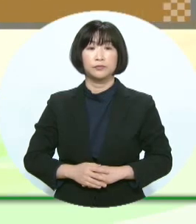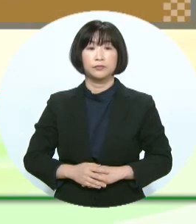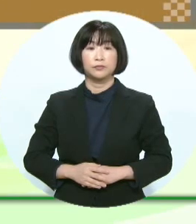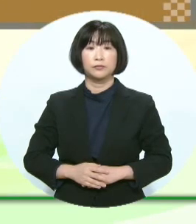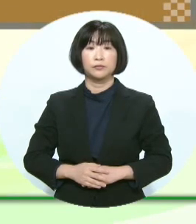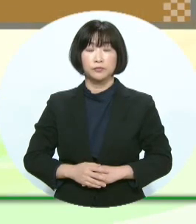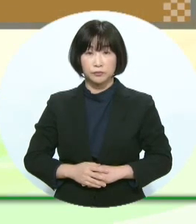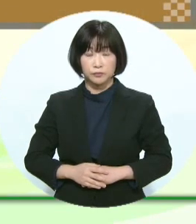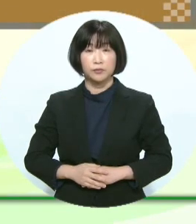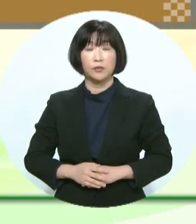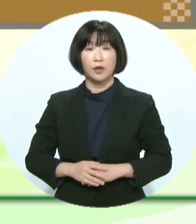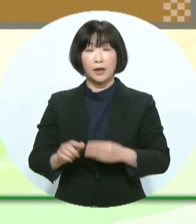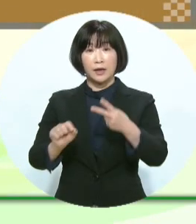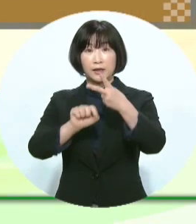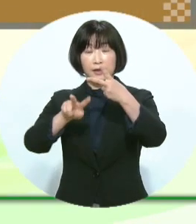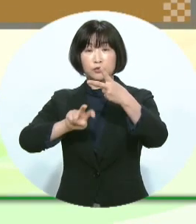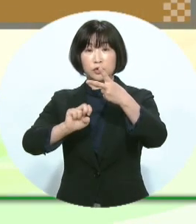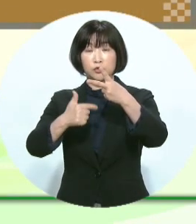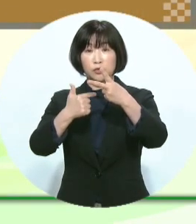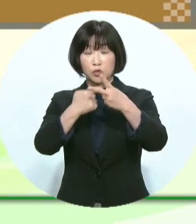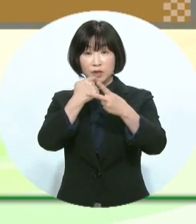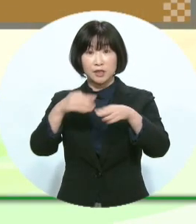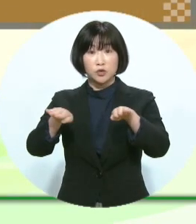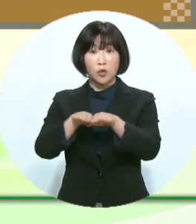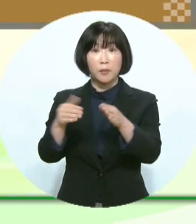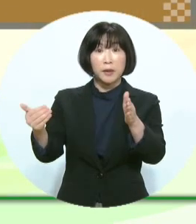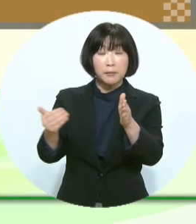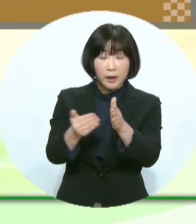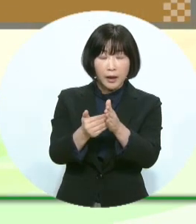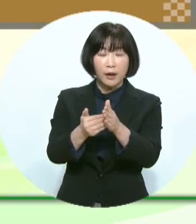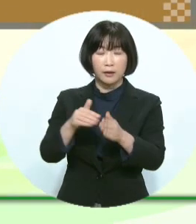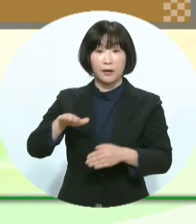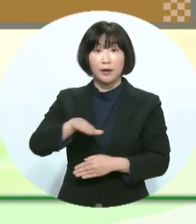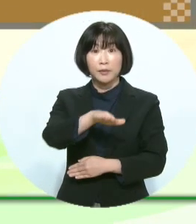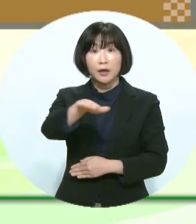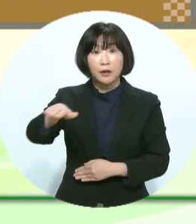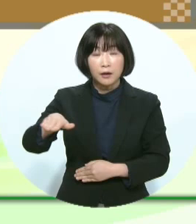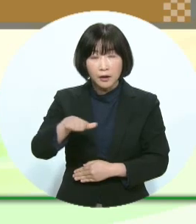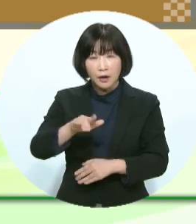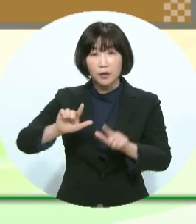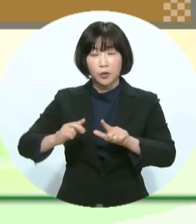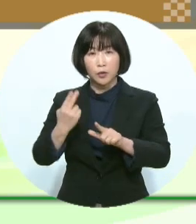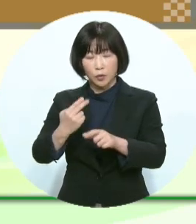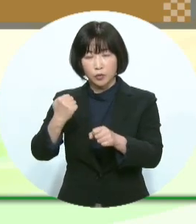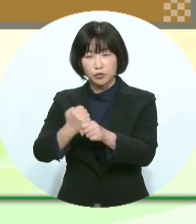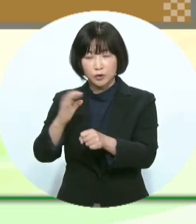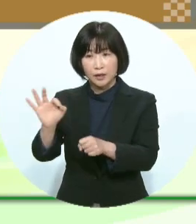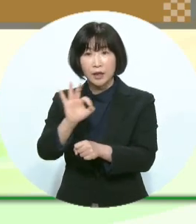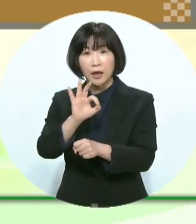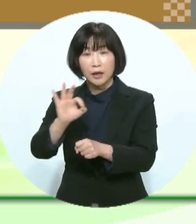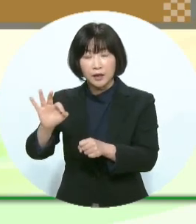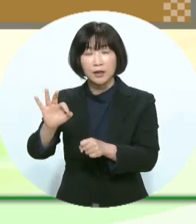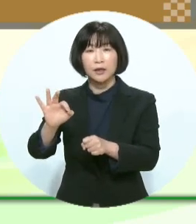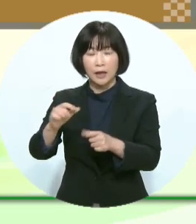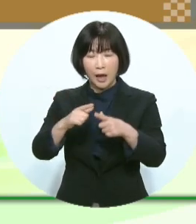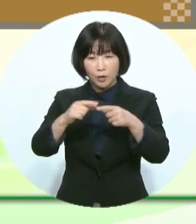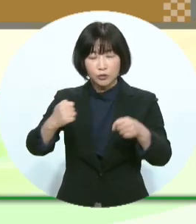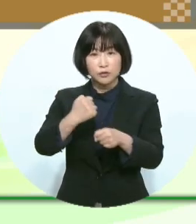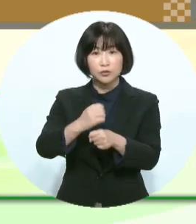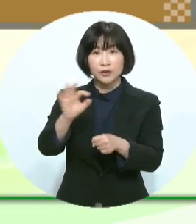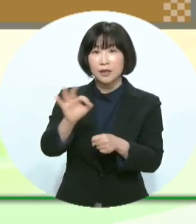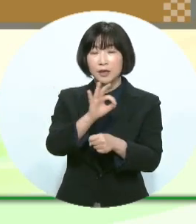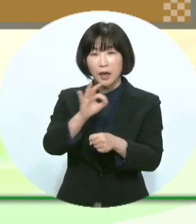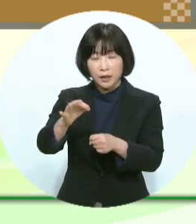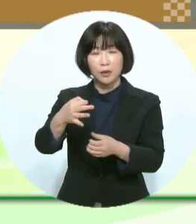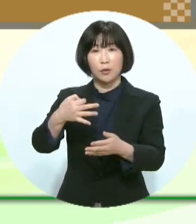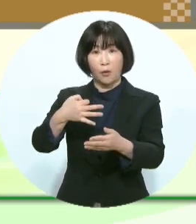合わせて今月26日日曜日まで皆さんの都内産国内産の製品についての